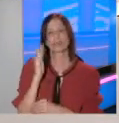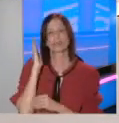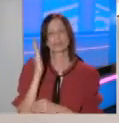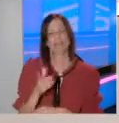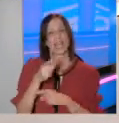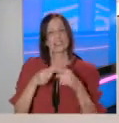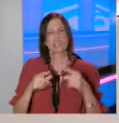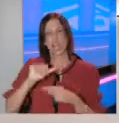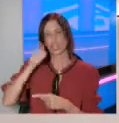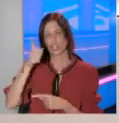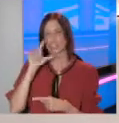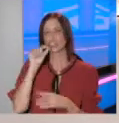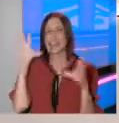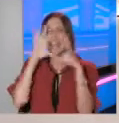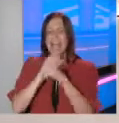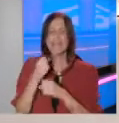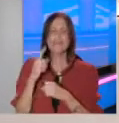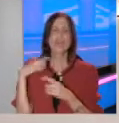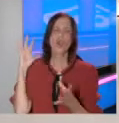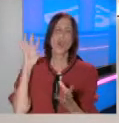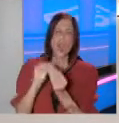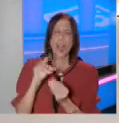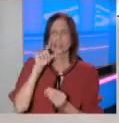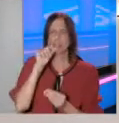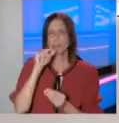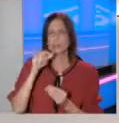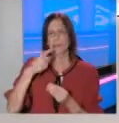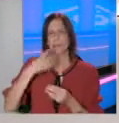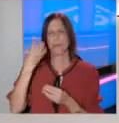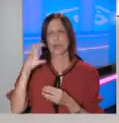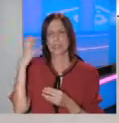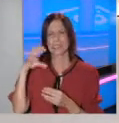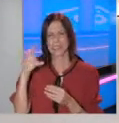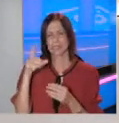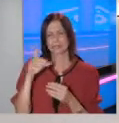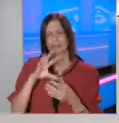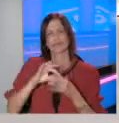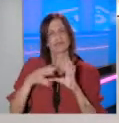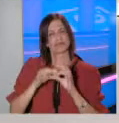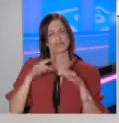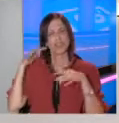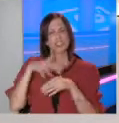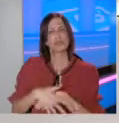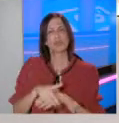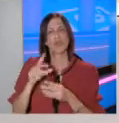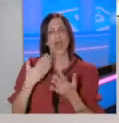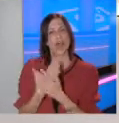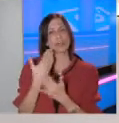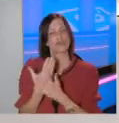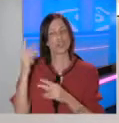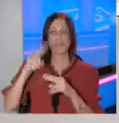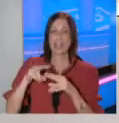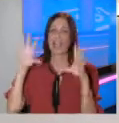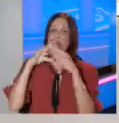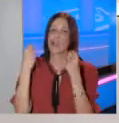שעה ראשונה, ציוצי ערב, כל הציוצים, הפוסטים שעשו את היום הזה ברשת והשפיעו כמובן על החדשות, ולאחר מכן